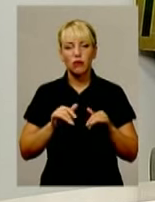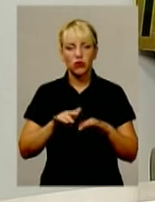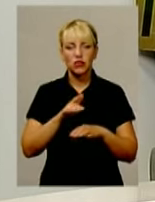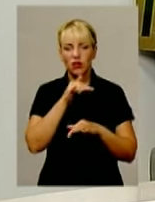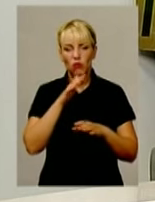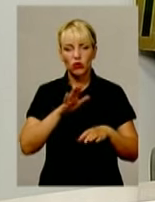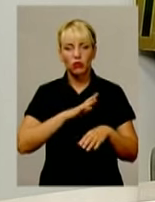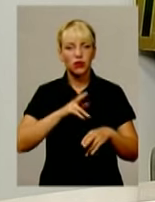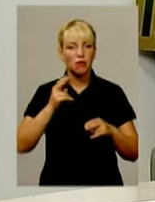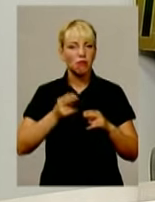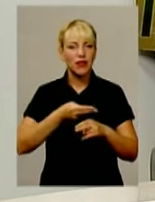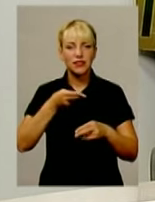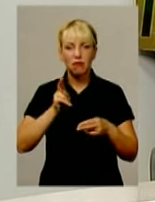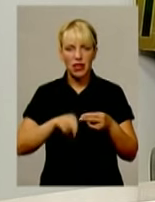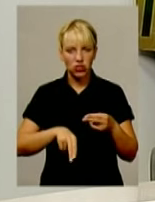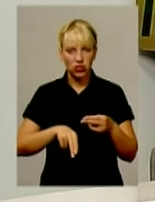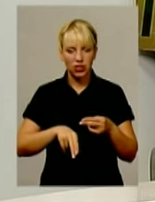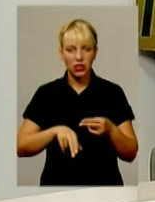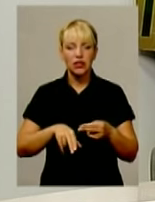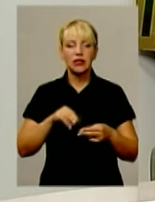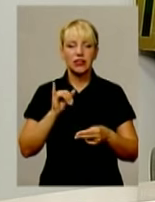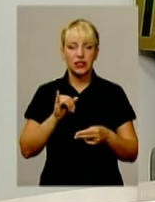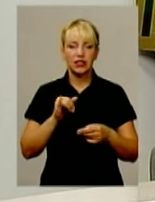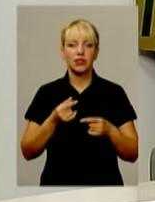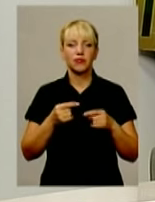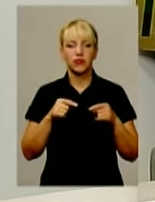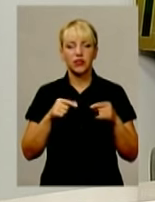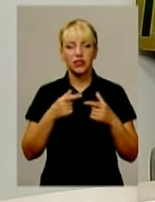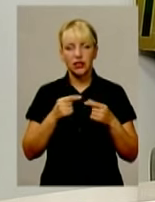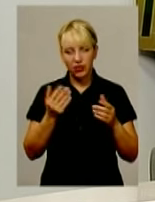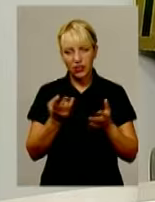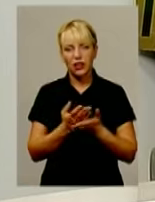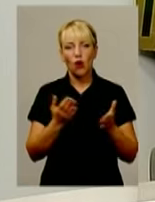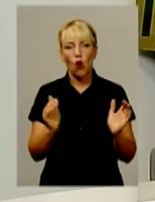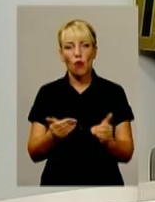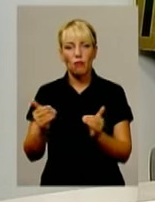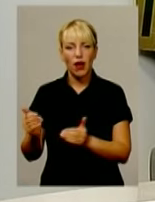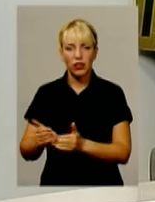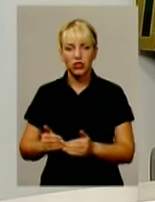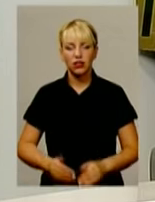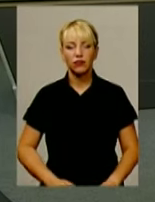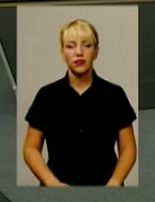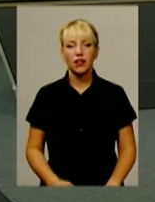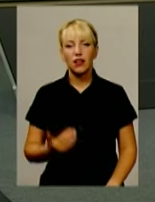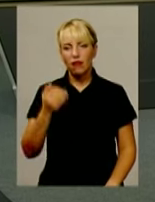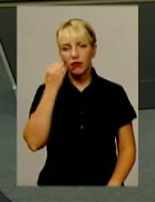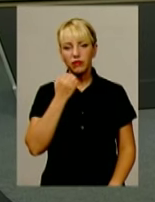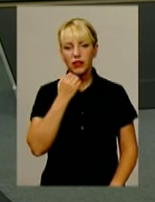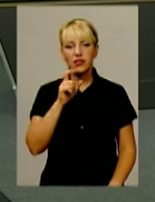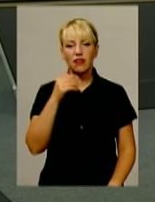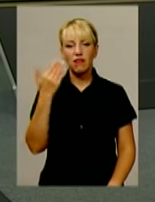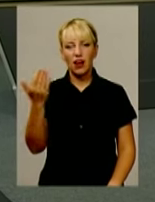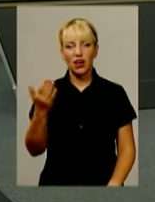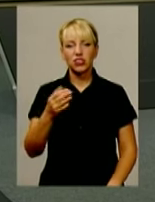бути безмежним і десь тут якісь такі обмеження є. Добре, я вам дякую за ваші